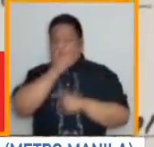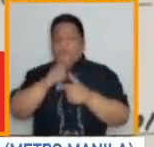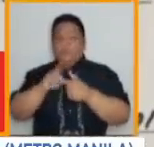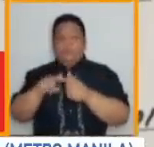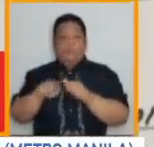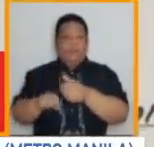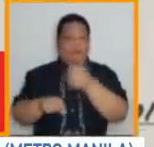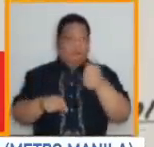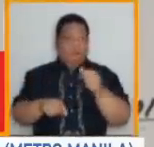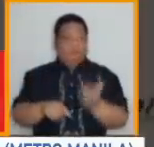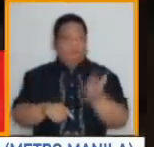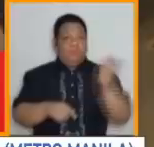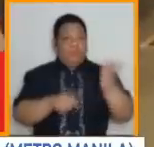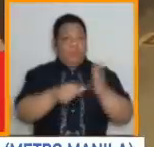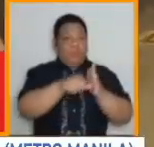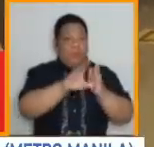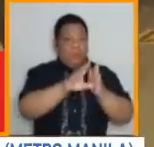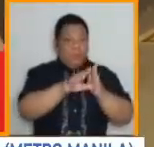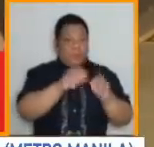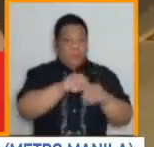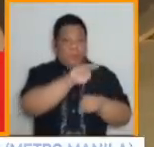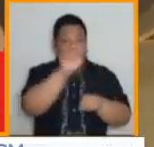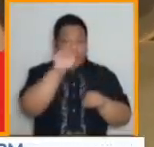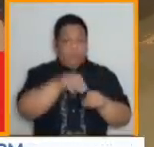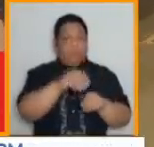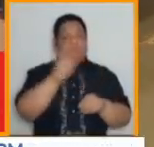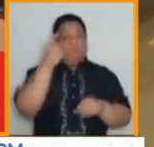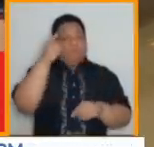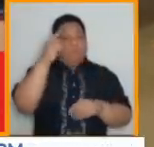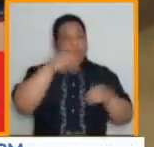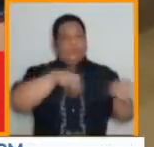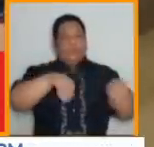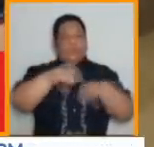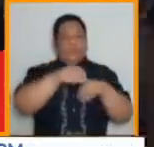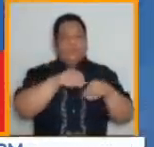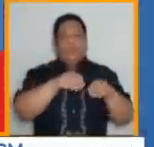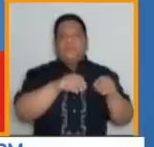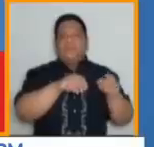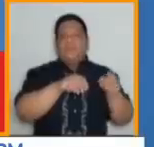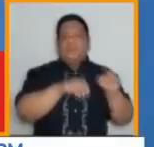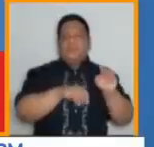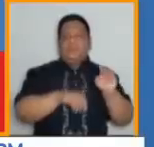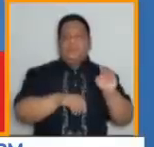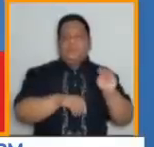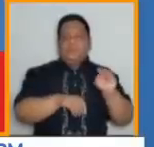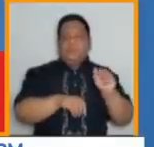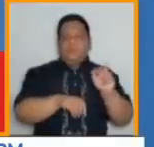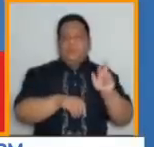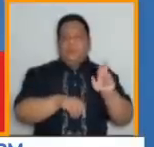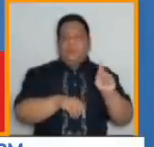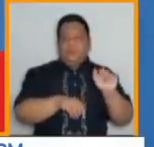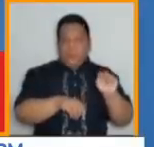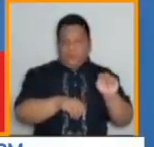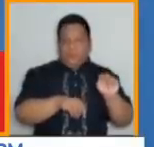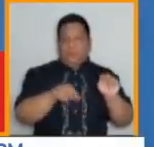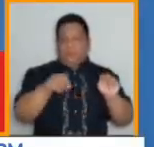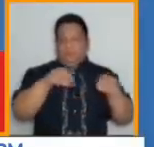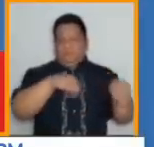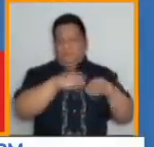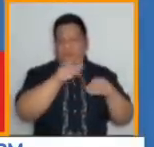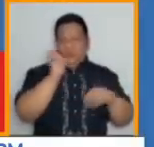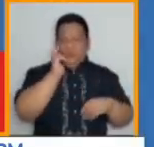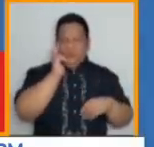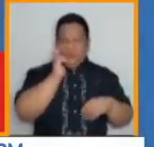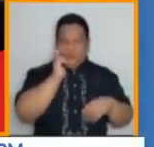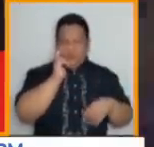COMELEC Main Office sa Maynila bilang substitute sa umatras na kapartidong si Martin Dino. Sa gitna ng nilikhang ugong ng pag-atras sa kandidatura